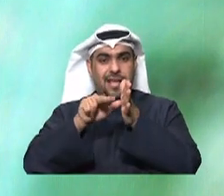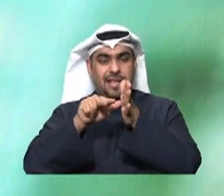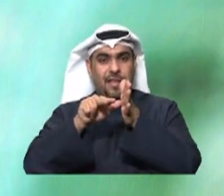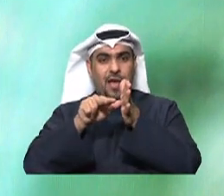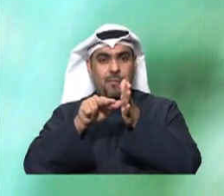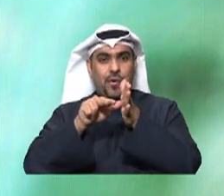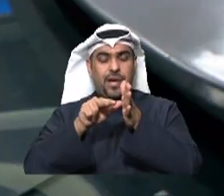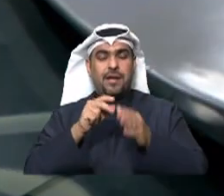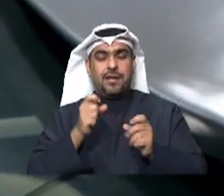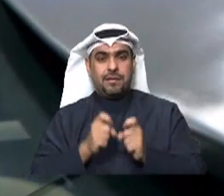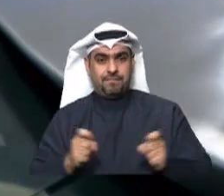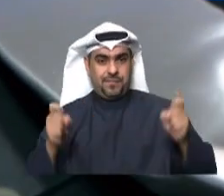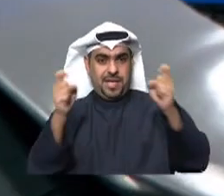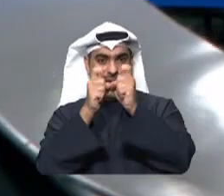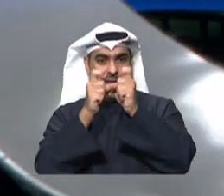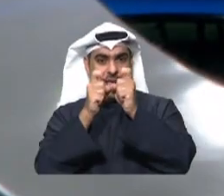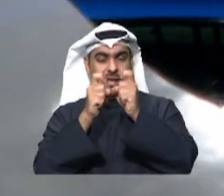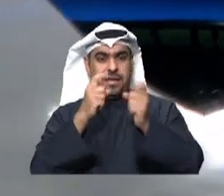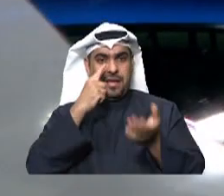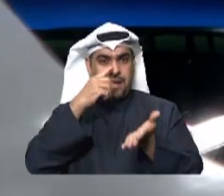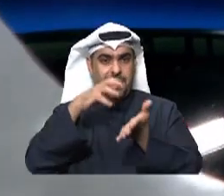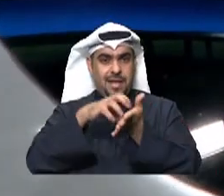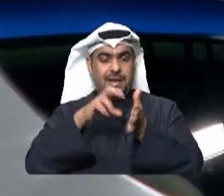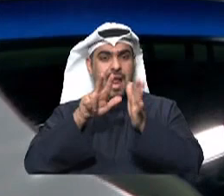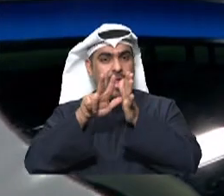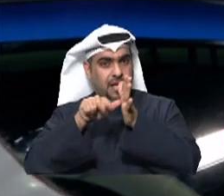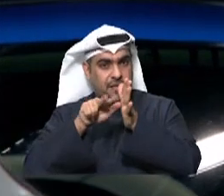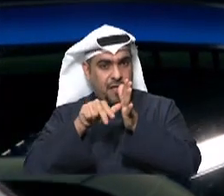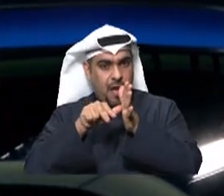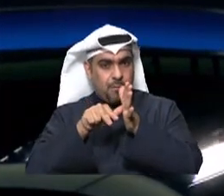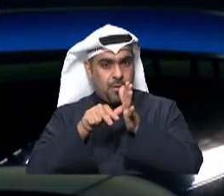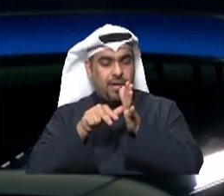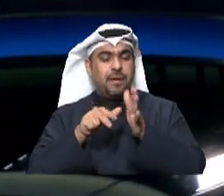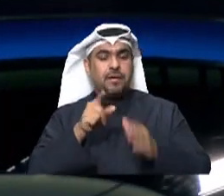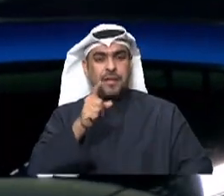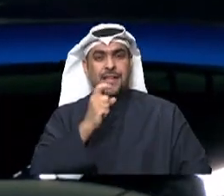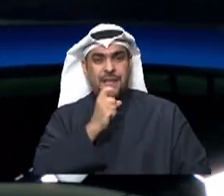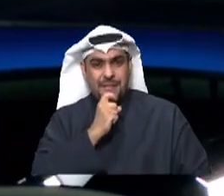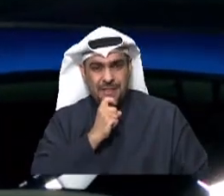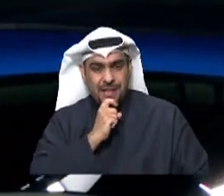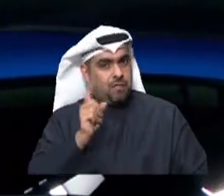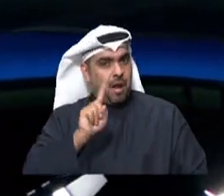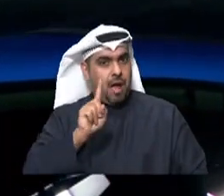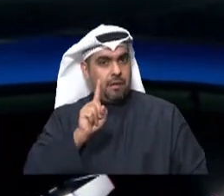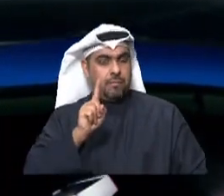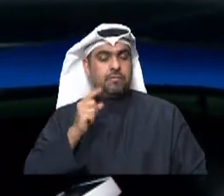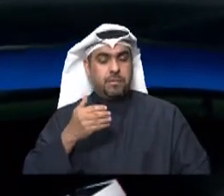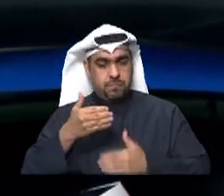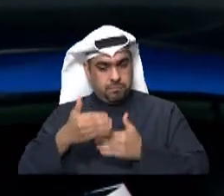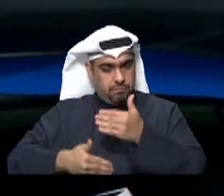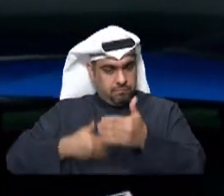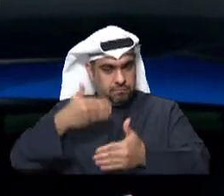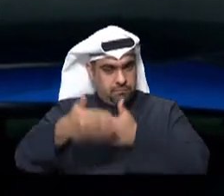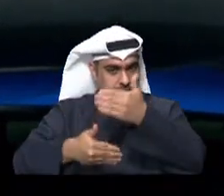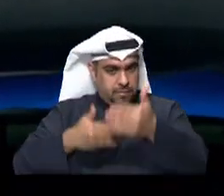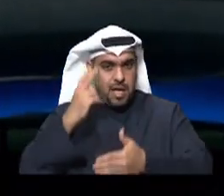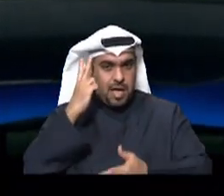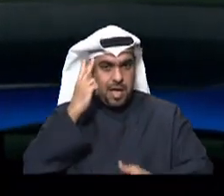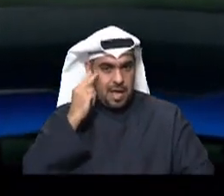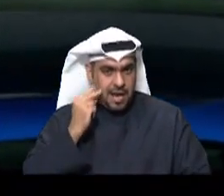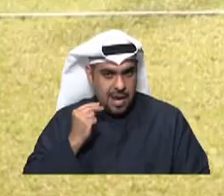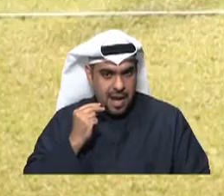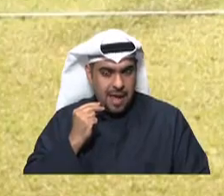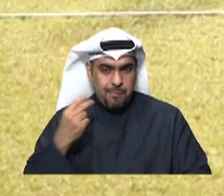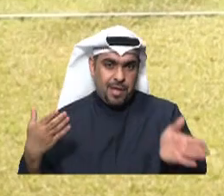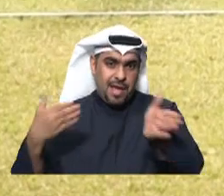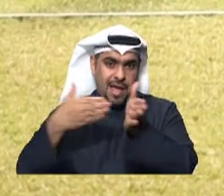النهائي. يمكن الطموحات تكون موجودة دائما عند الفرق الغير تنافسية ليحظى بمثل ما قلت لك شرف مصافحة سمو الأمير، وهذا أمر